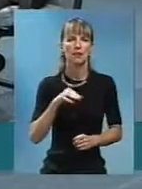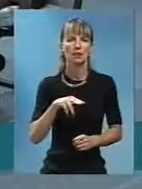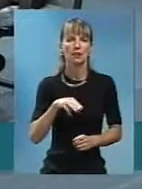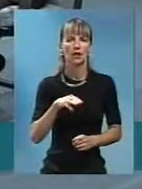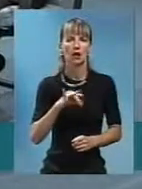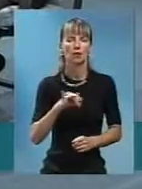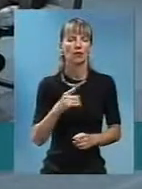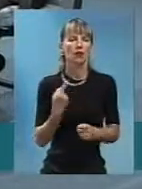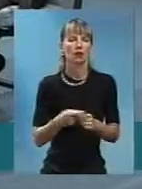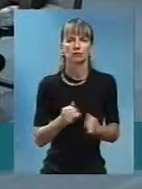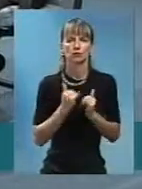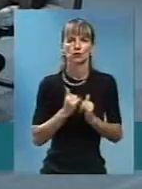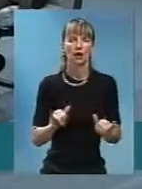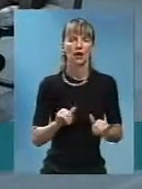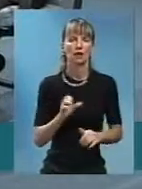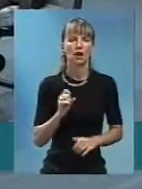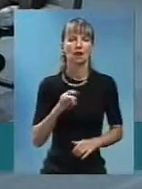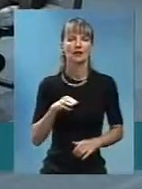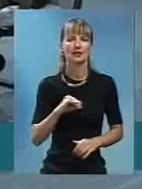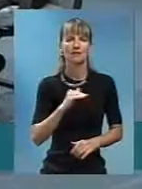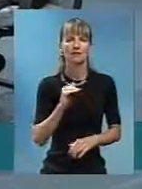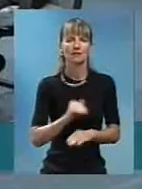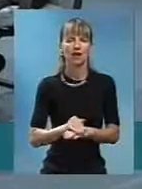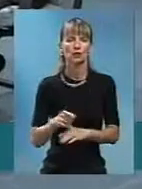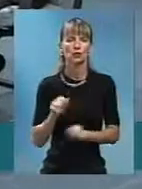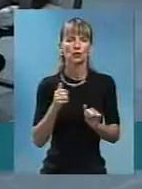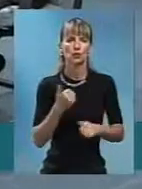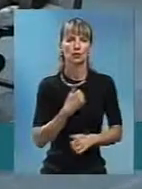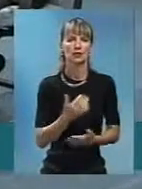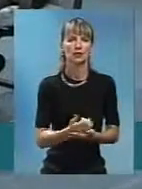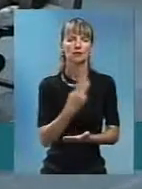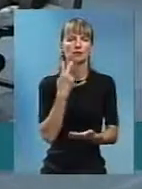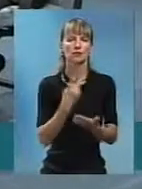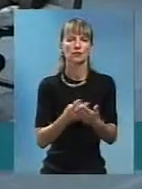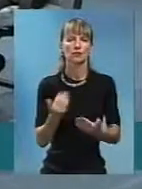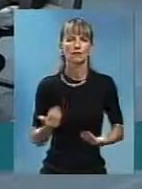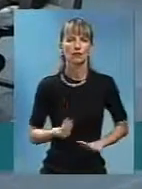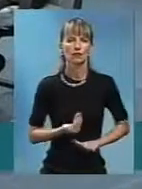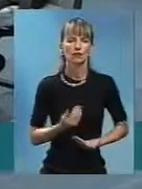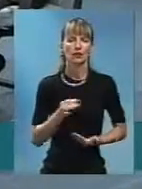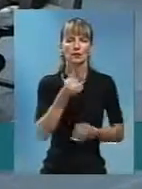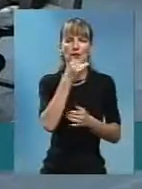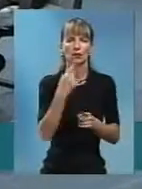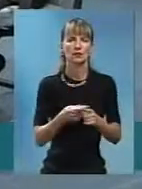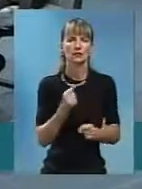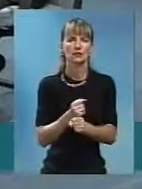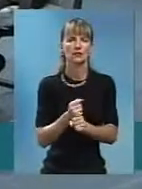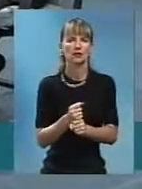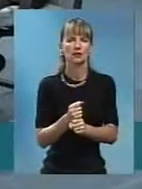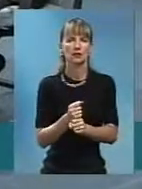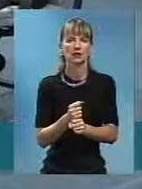унікальні артефакти, це те, що ти хочеш знайти і побачити вживу, але це ти можеш зробити тільки